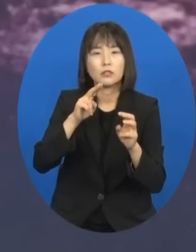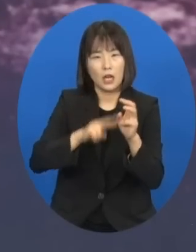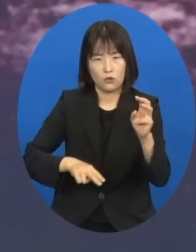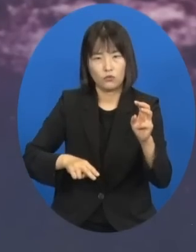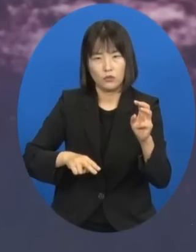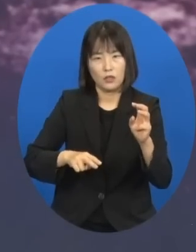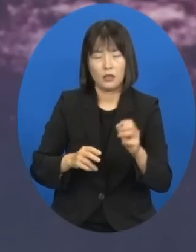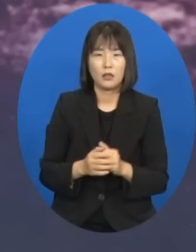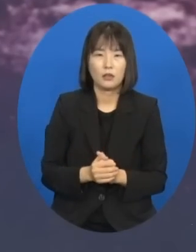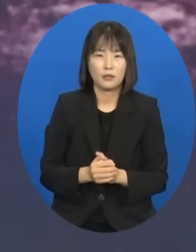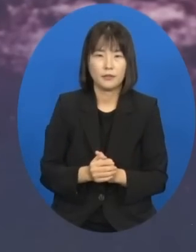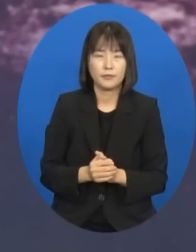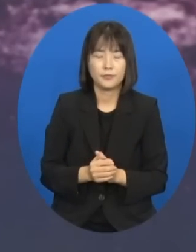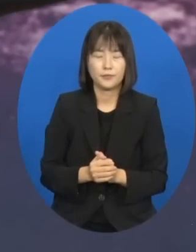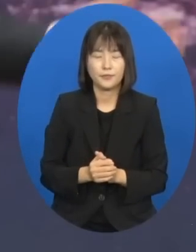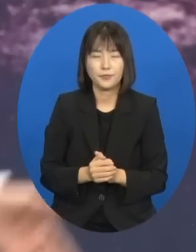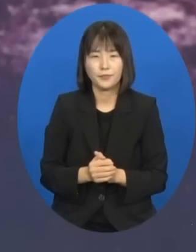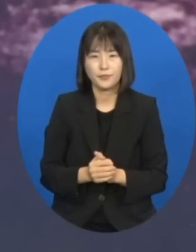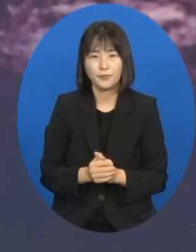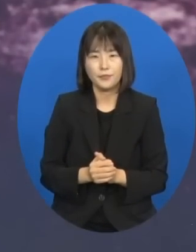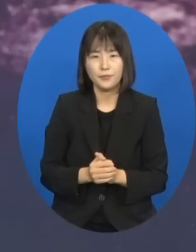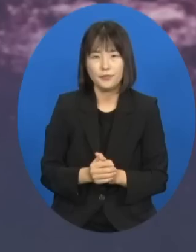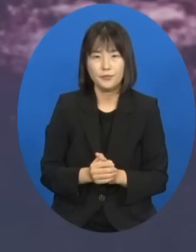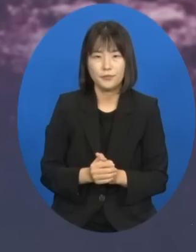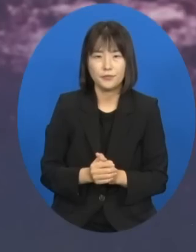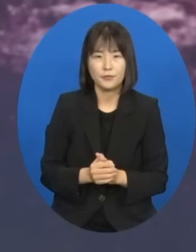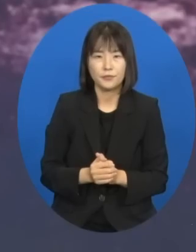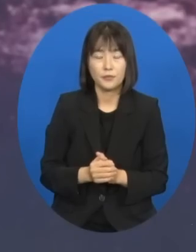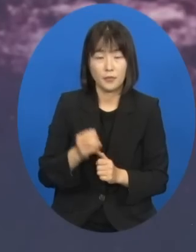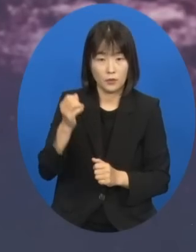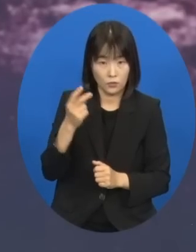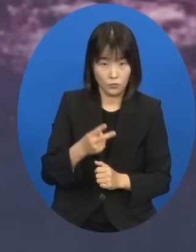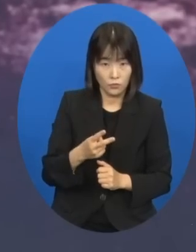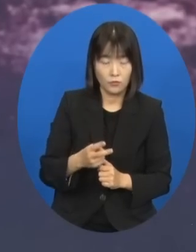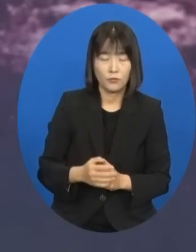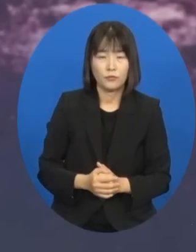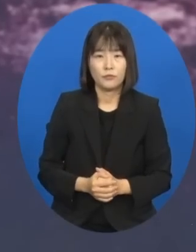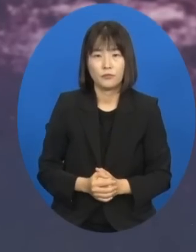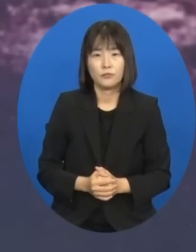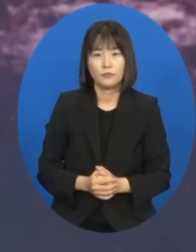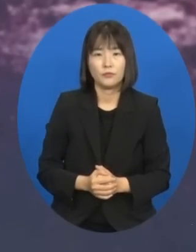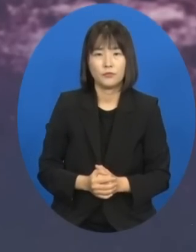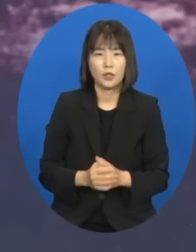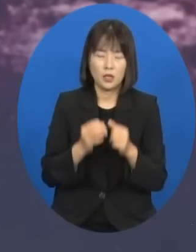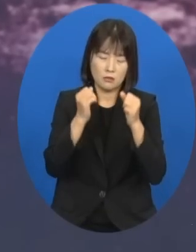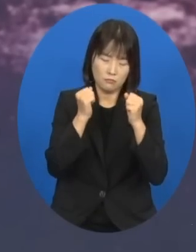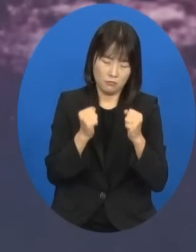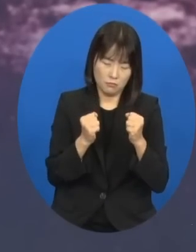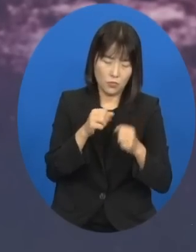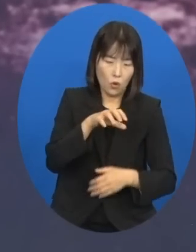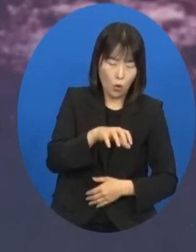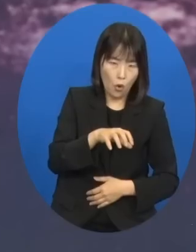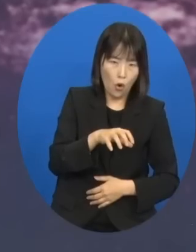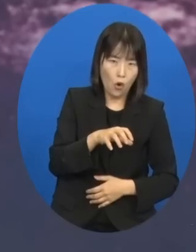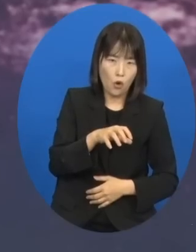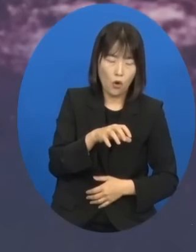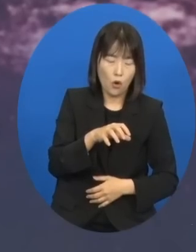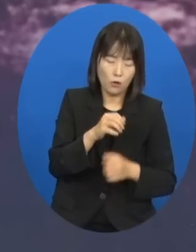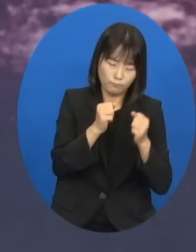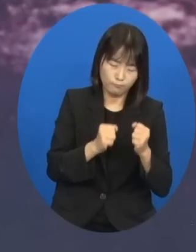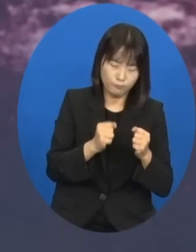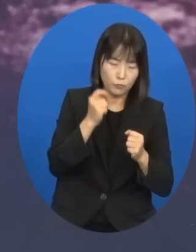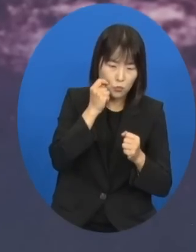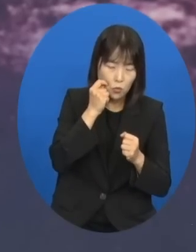제 갈 곳으로 갔다 이거예요. 또한 머물러 있어야 할 것을 잊지 못하고 떠난 최초의 또